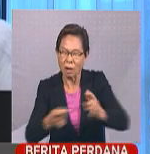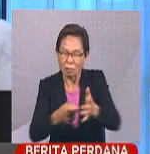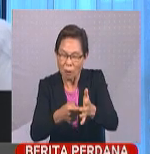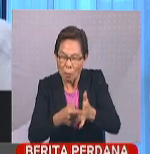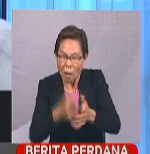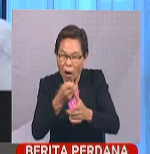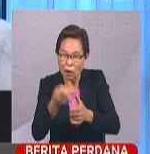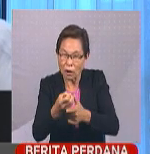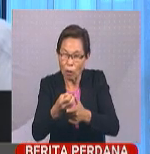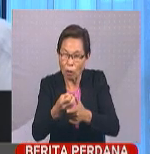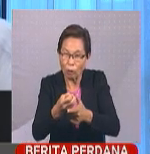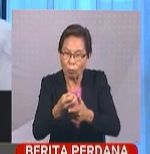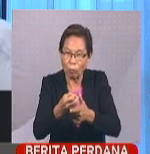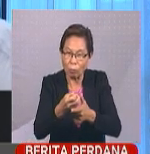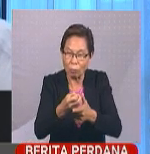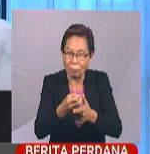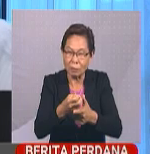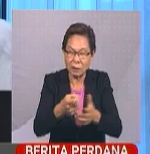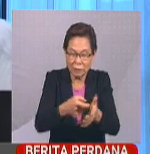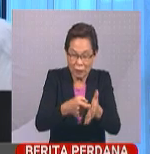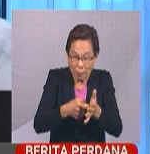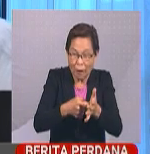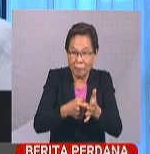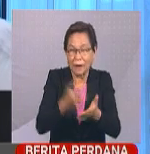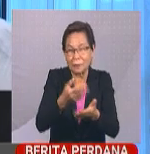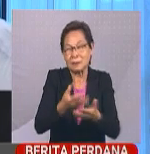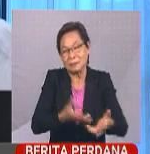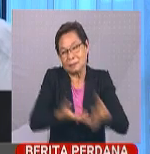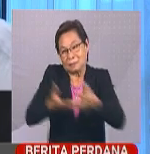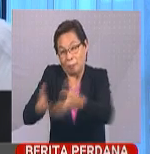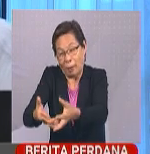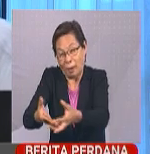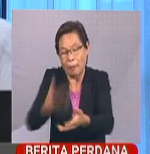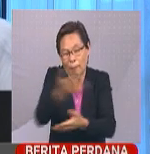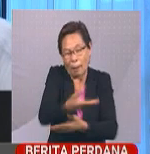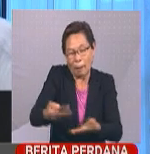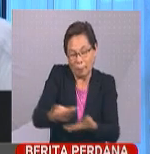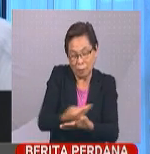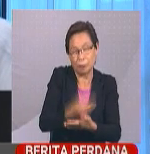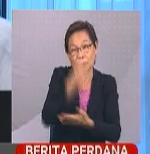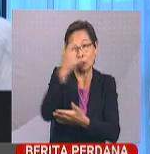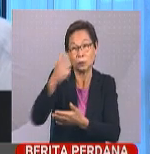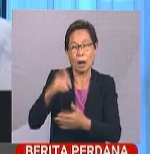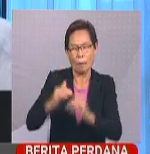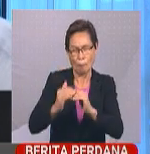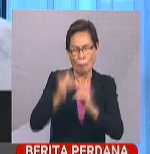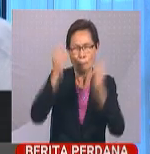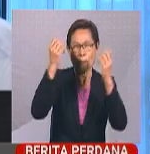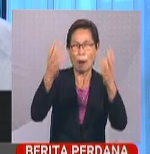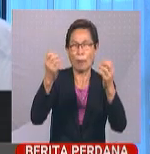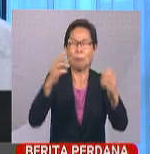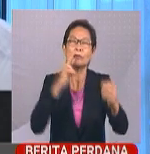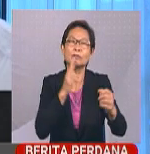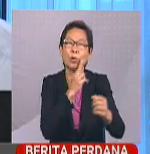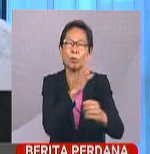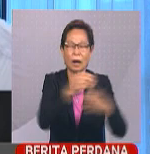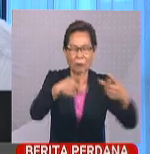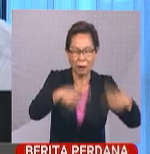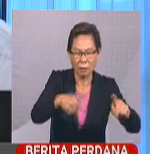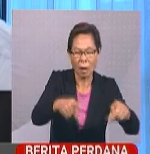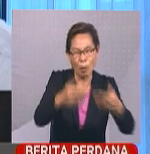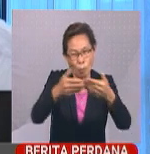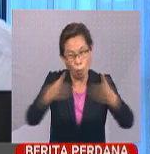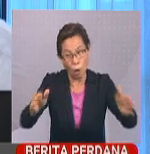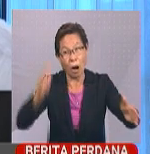juga supply bahan-bahan makanan dan juga bahan-bahan mentah tadi, memandangkan bahawa lebih banyak restoran, kedai-kedai akan